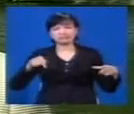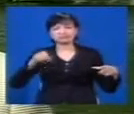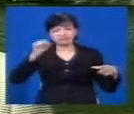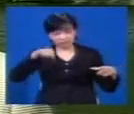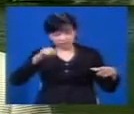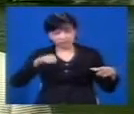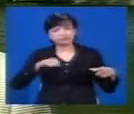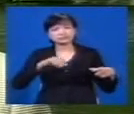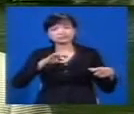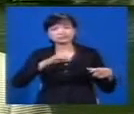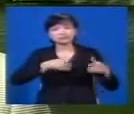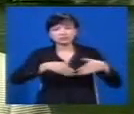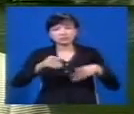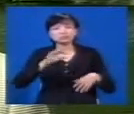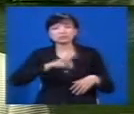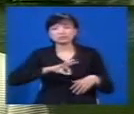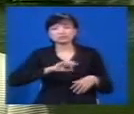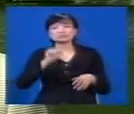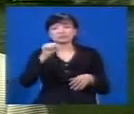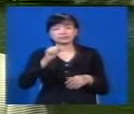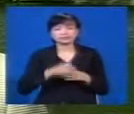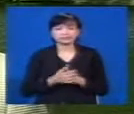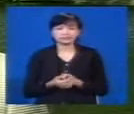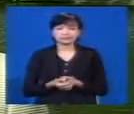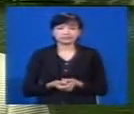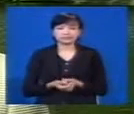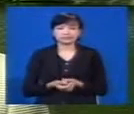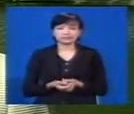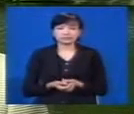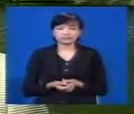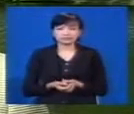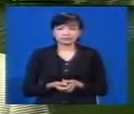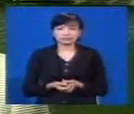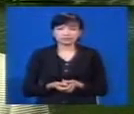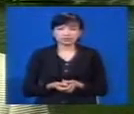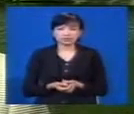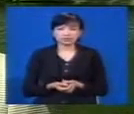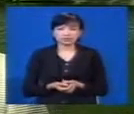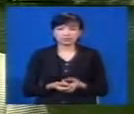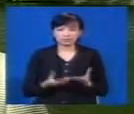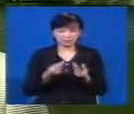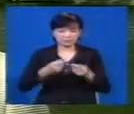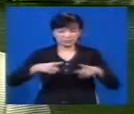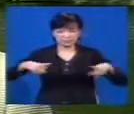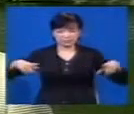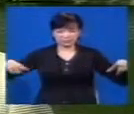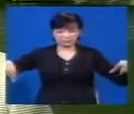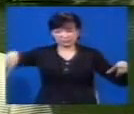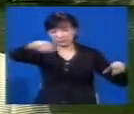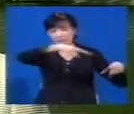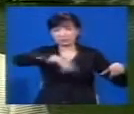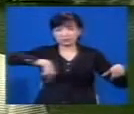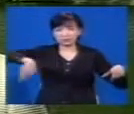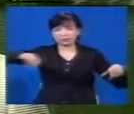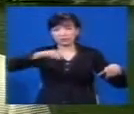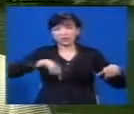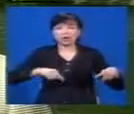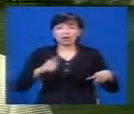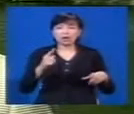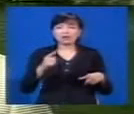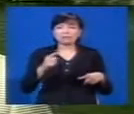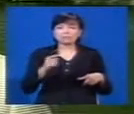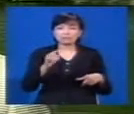งบางทีก็รู้จักกันในนามของทุ่งศรีมหาโพธินะฮะมโหสถหรือทุ่งบางพลวงแล้ว